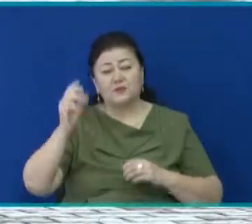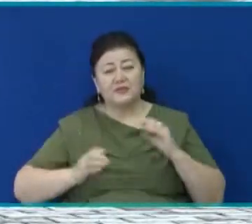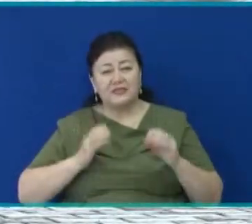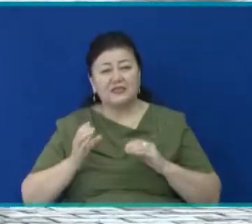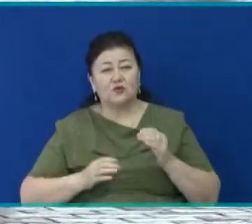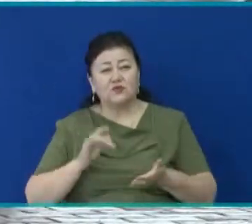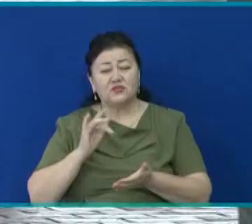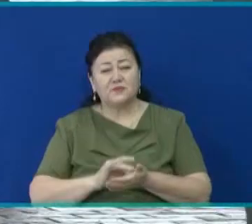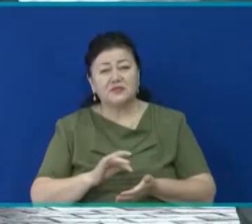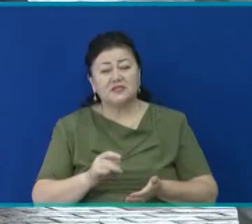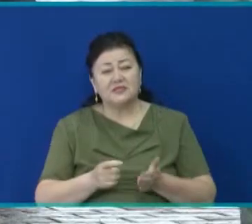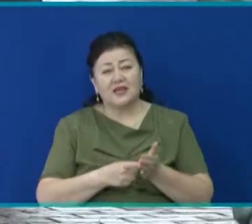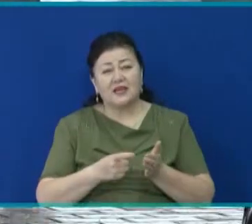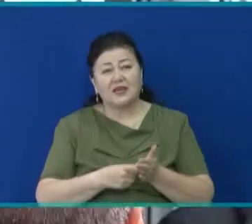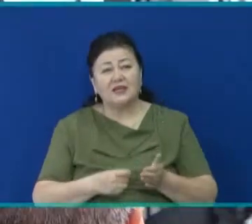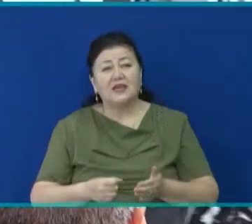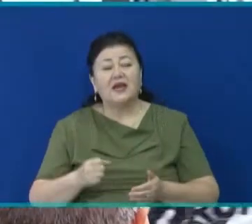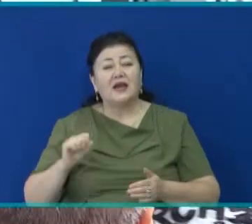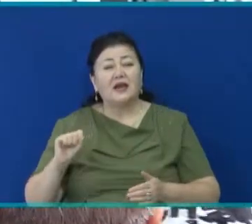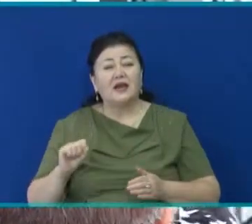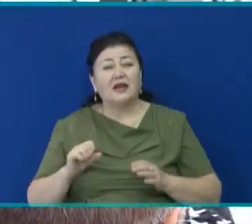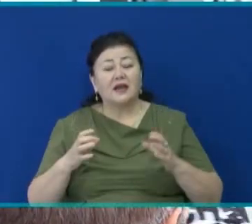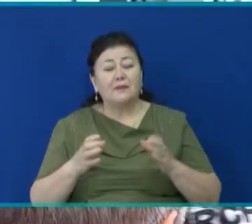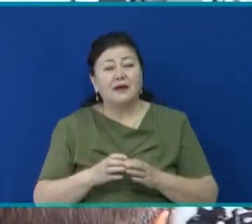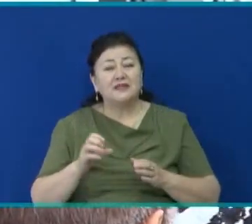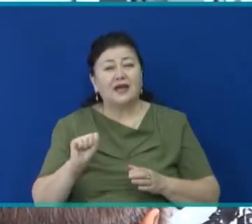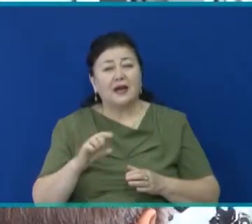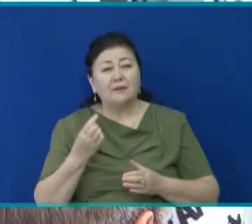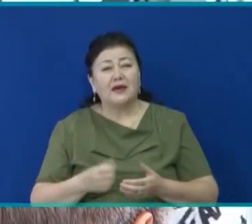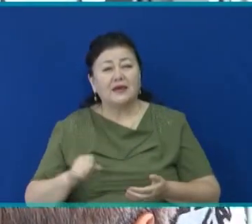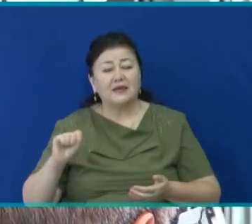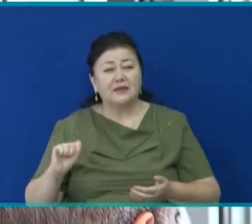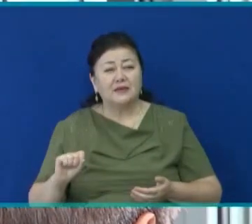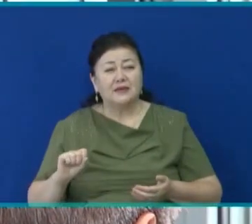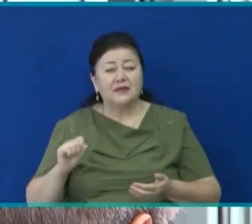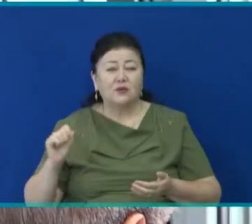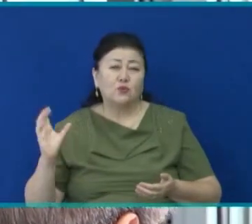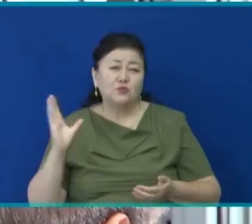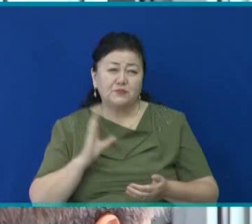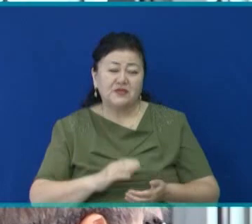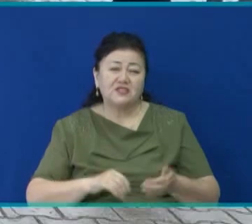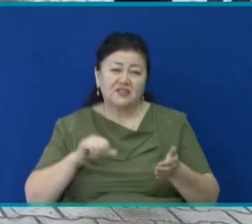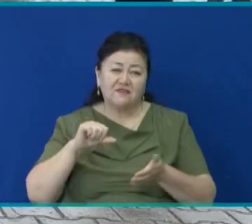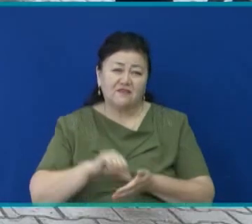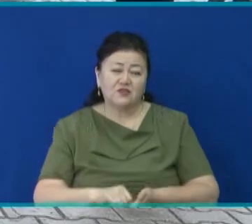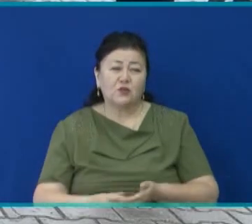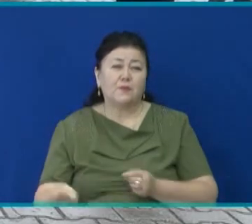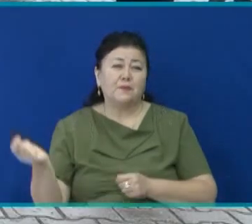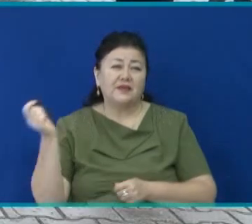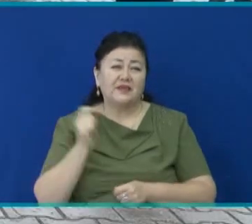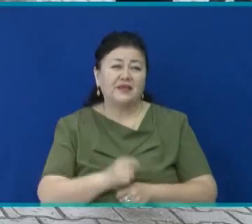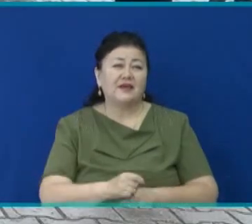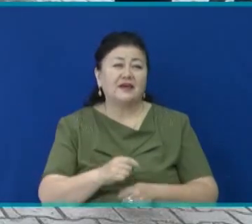области команды области Абай добились хороших результатов. В связи с этим на железнодорожный вокзал специально приехали родители и друзья молодых